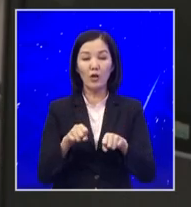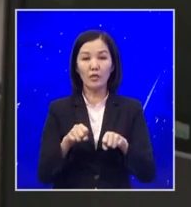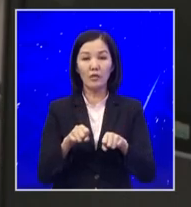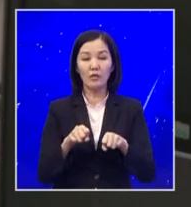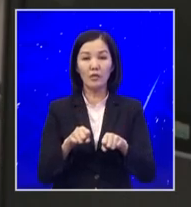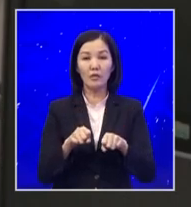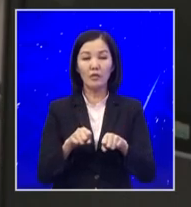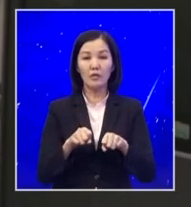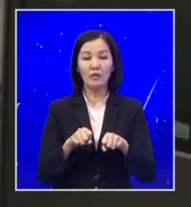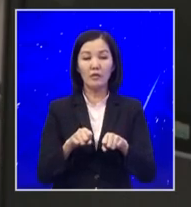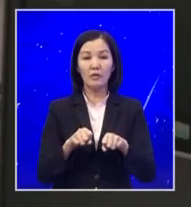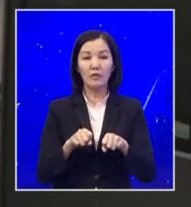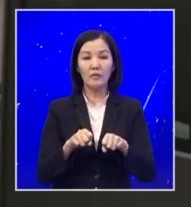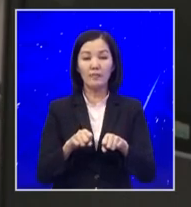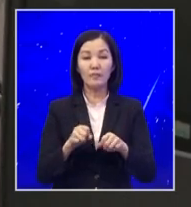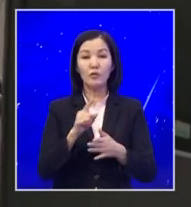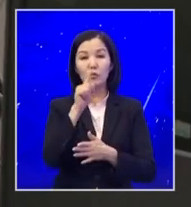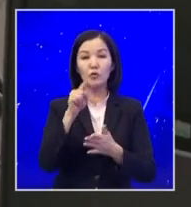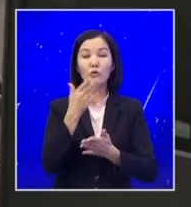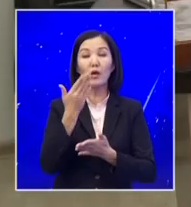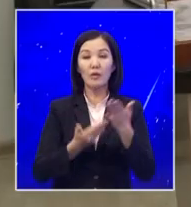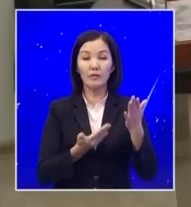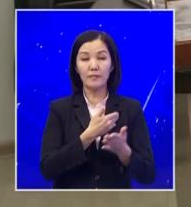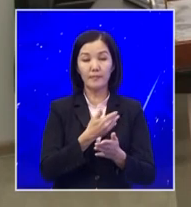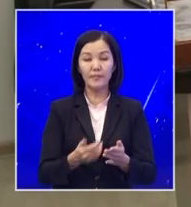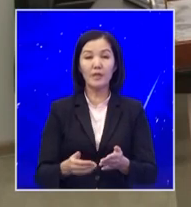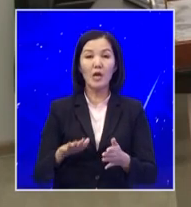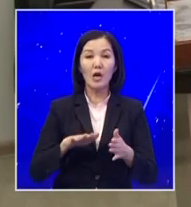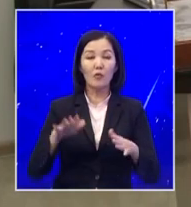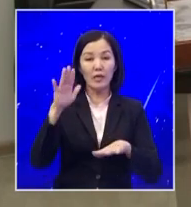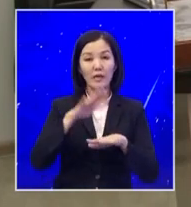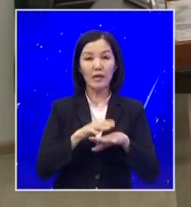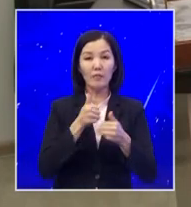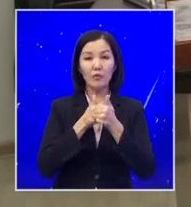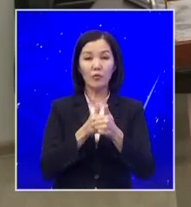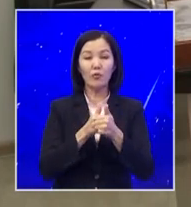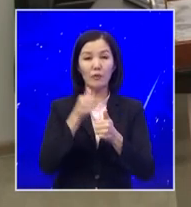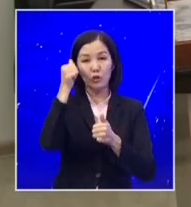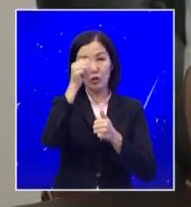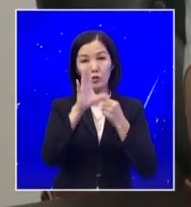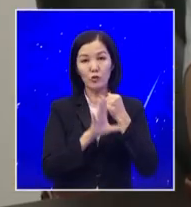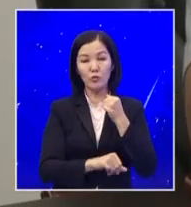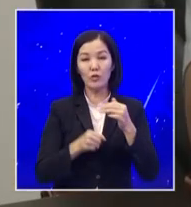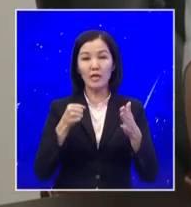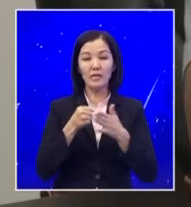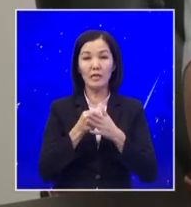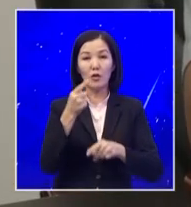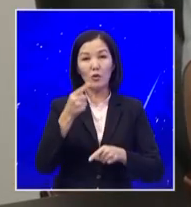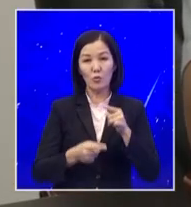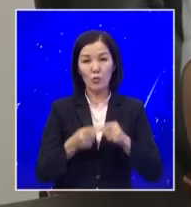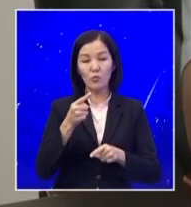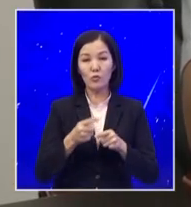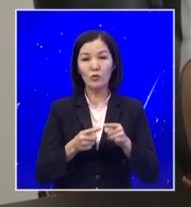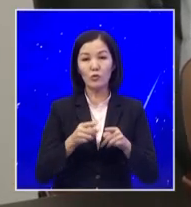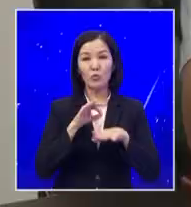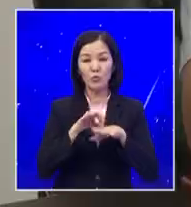конкурс қашан болады, сол жәлісі де білмейді. Аудан әкімінің орынбасары жыл соңына қарай жер туралы конкурс өткізуге